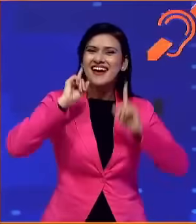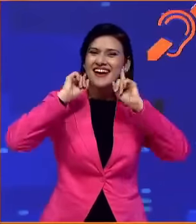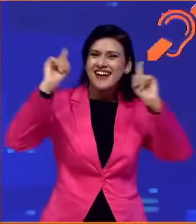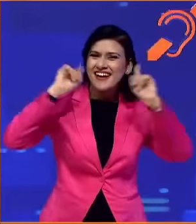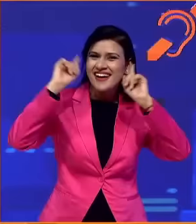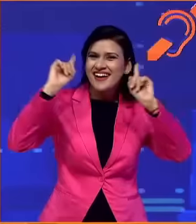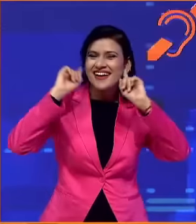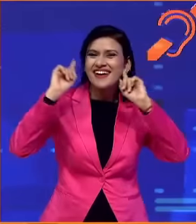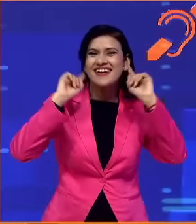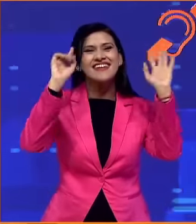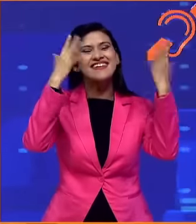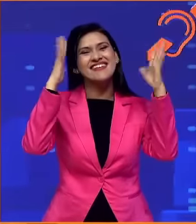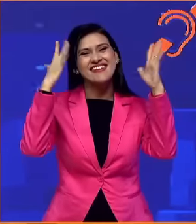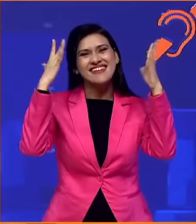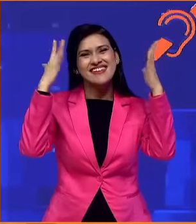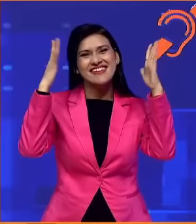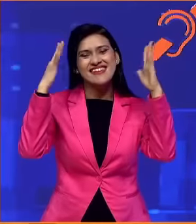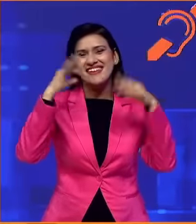ठीक